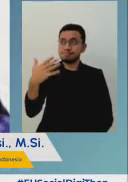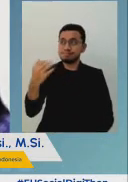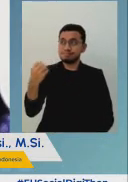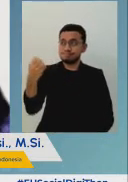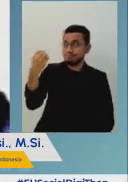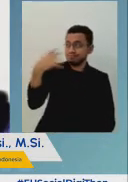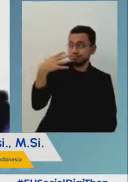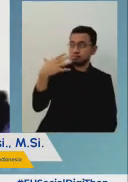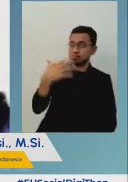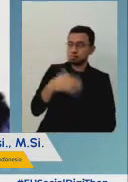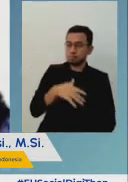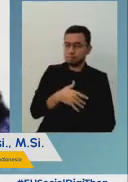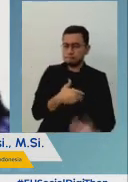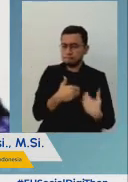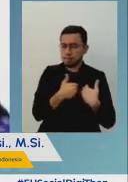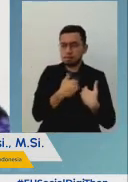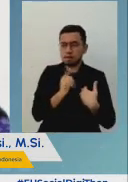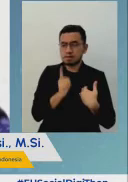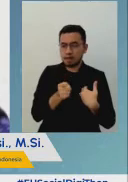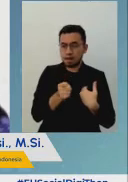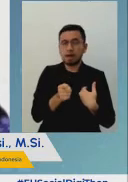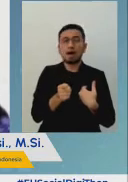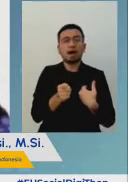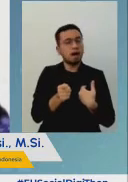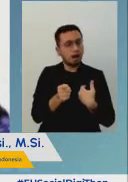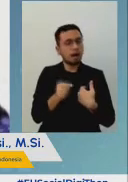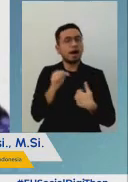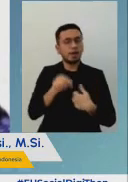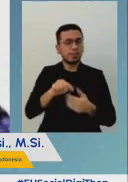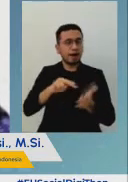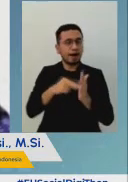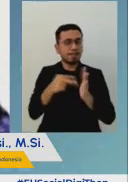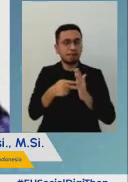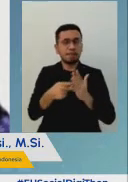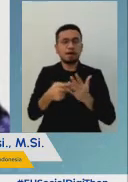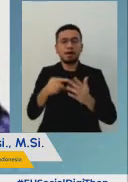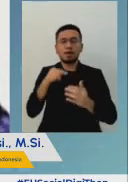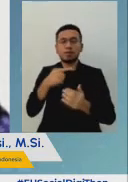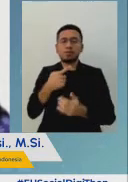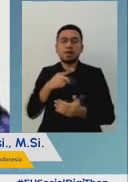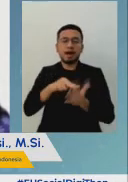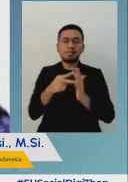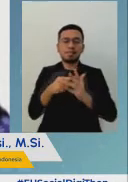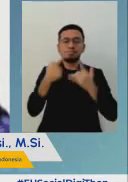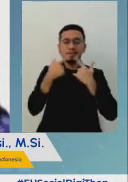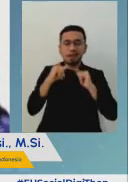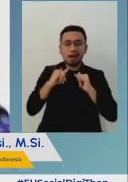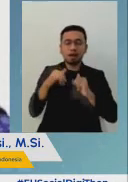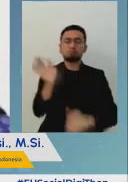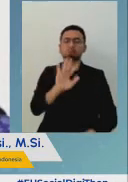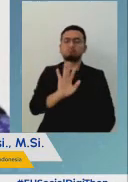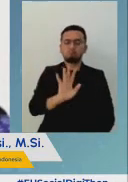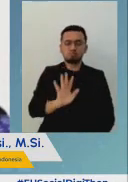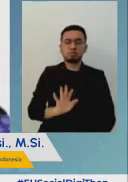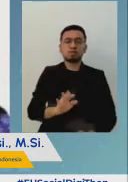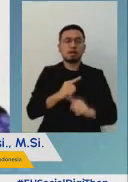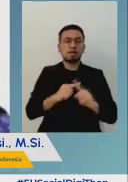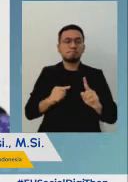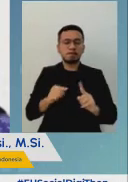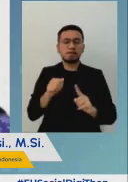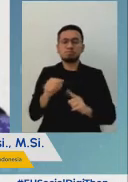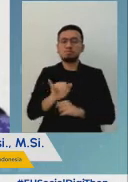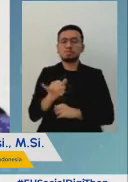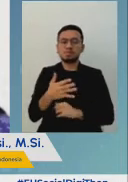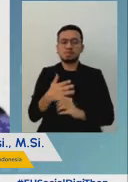Nah, disitulah berarti batasnya sudah bukan lagi bercanda, namun itu juga menjadi cyberbullying gitu ketika